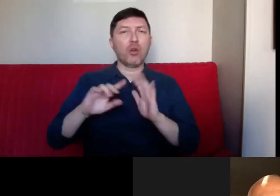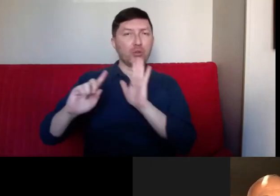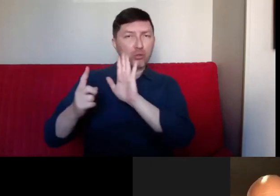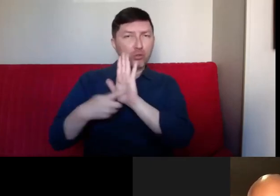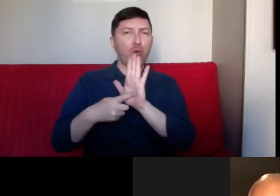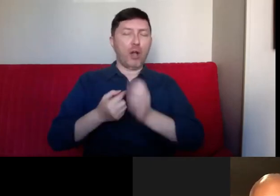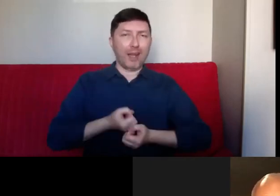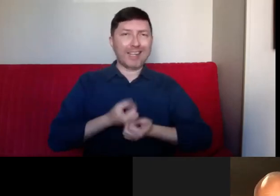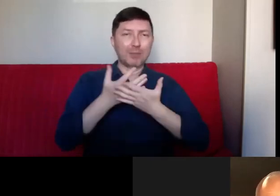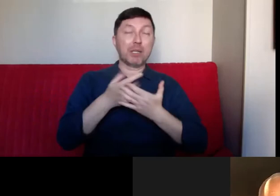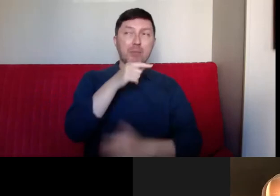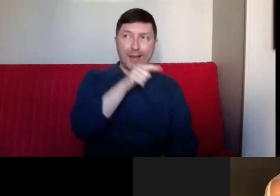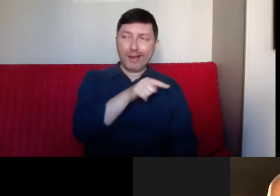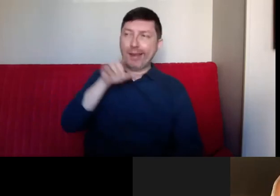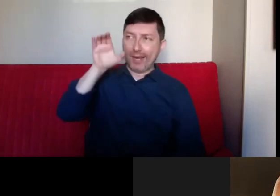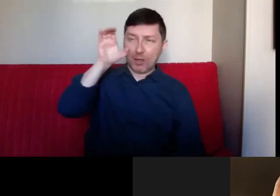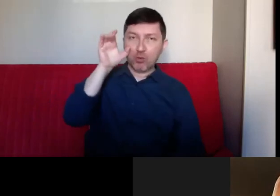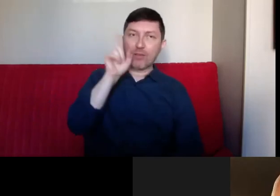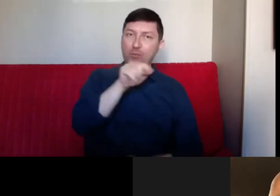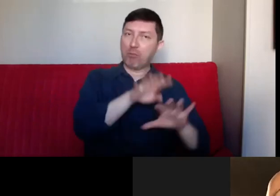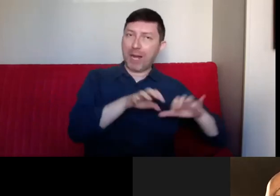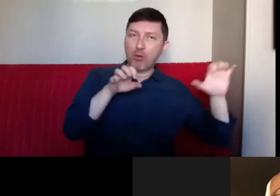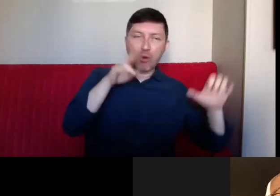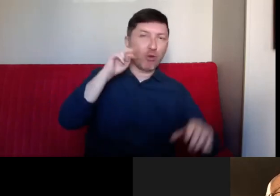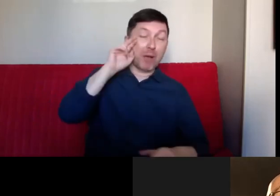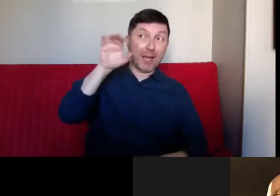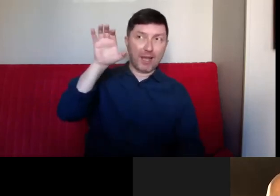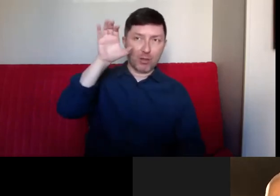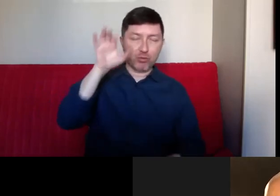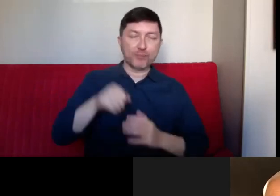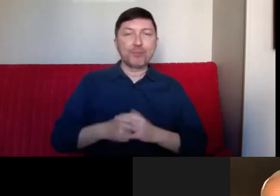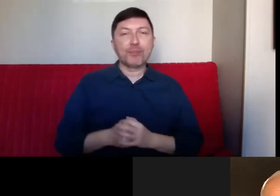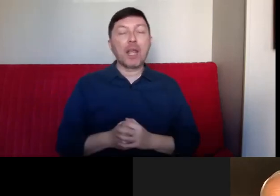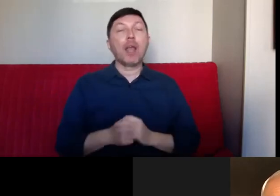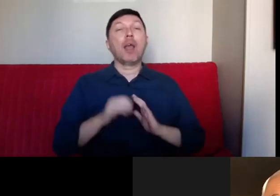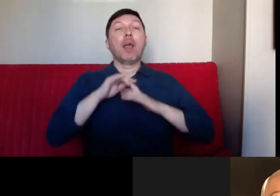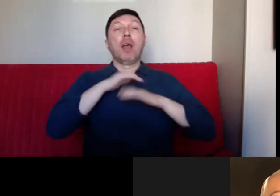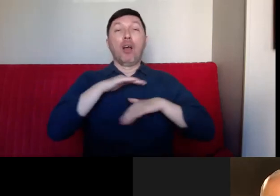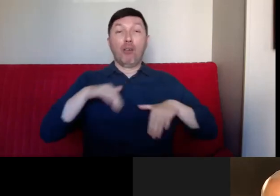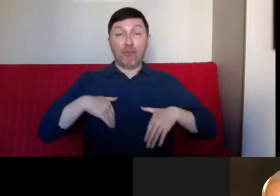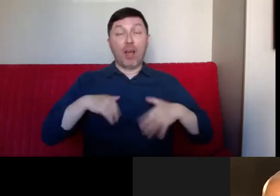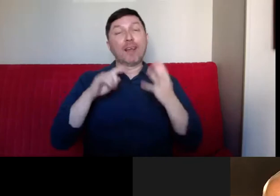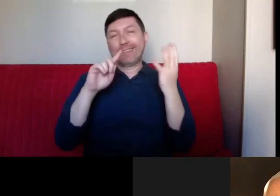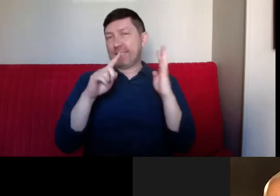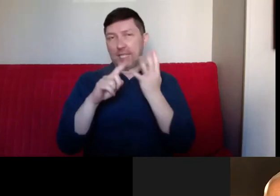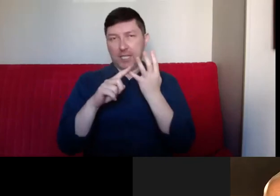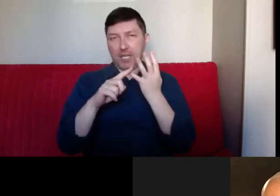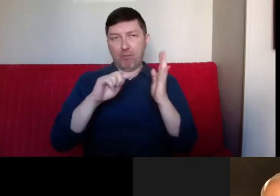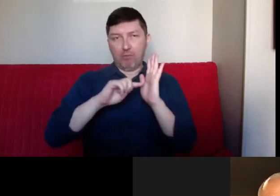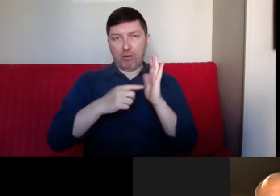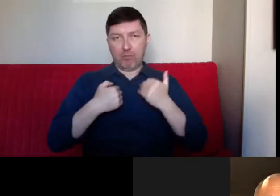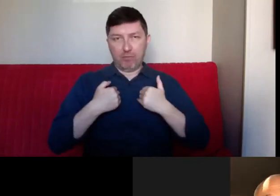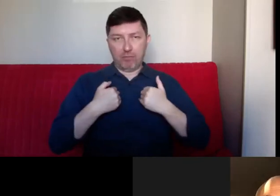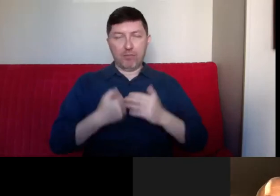entendu et écouté par le Parlement européen. Enfin, il est demandé dans la résolution, c'est le quatrième point que je retiens, que